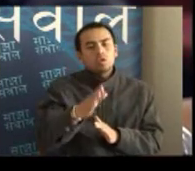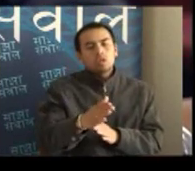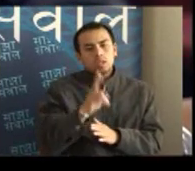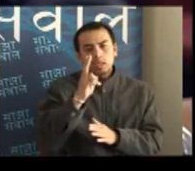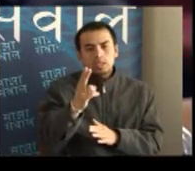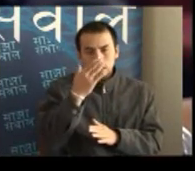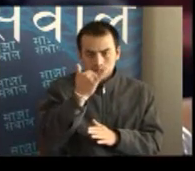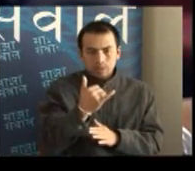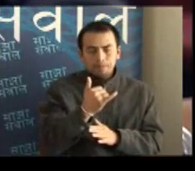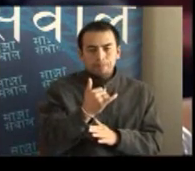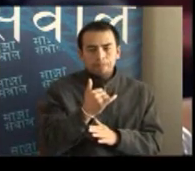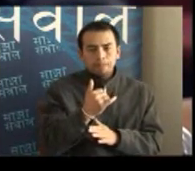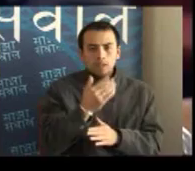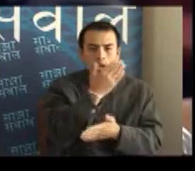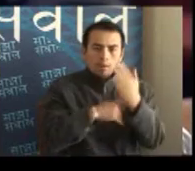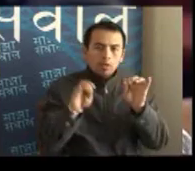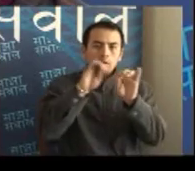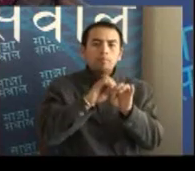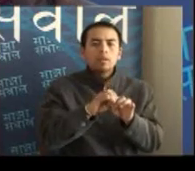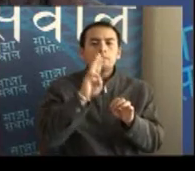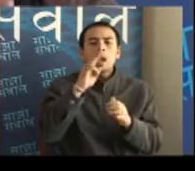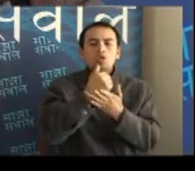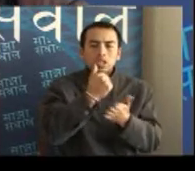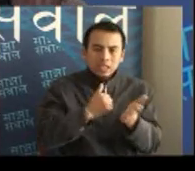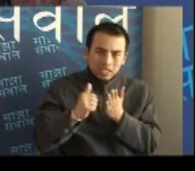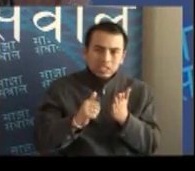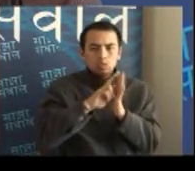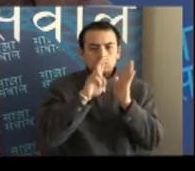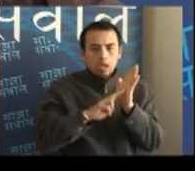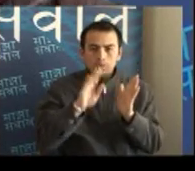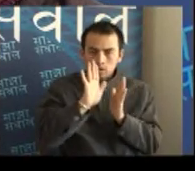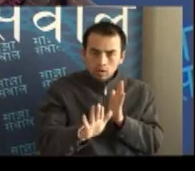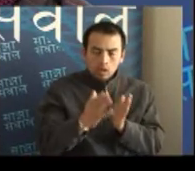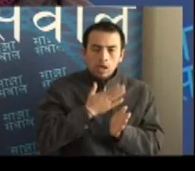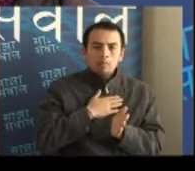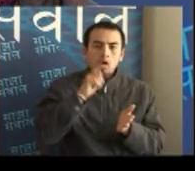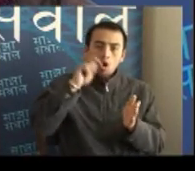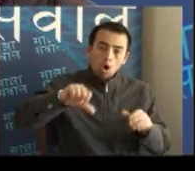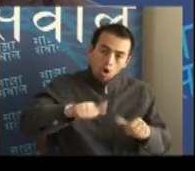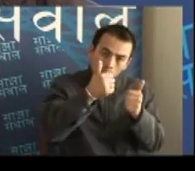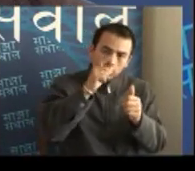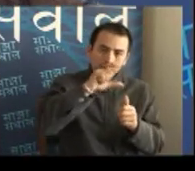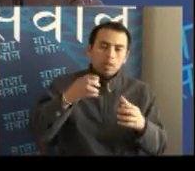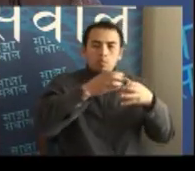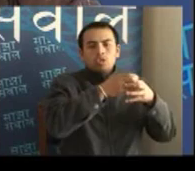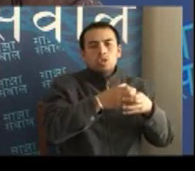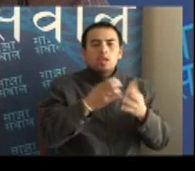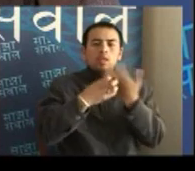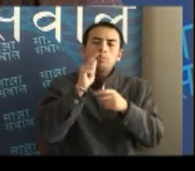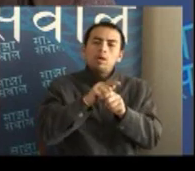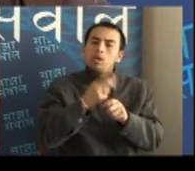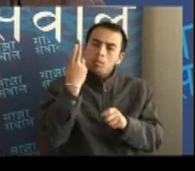हिसाबले। र अहिले फेरि यो अपाङ्गता सम्बन्धी महासन्धि छन्, यो महासन्धि चाहिँ हाम्रो अनुमोदन भइसक्यो र नेपाल पक्ष पनि भइसकेको